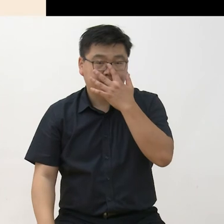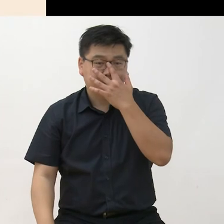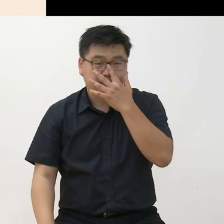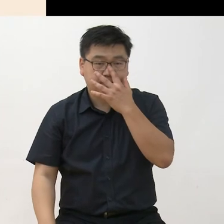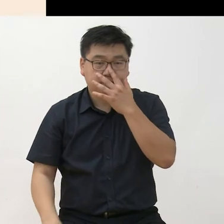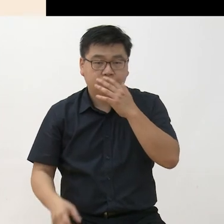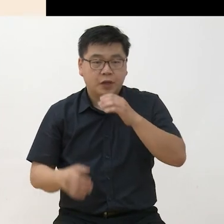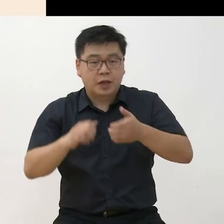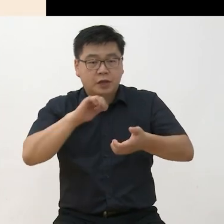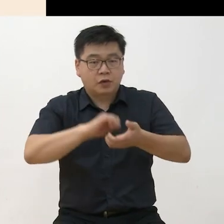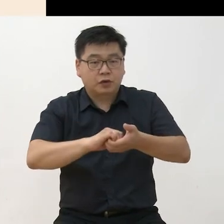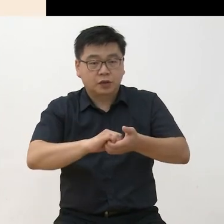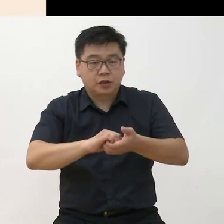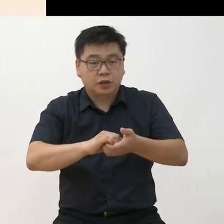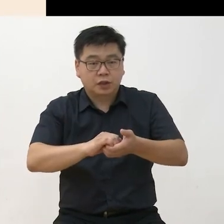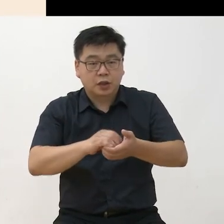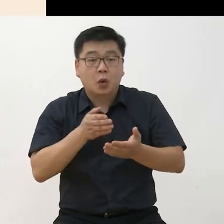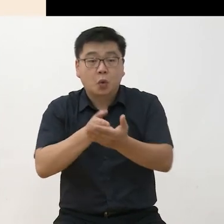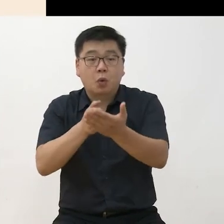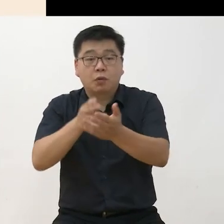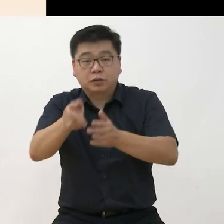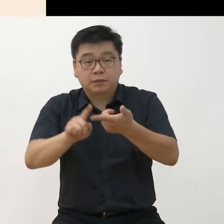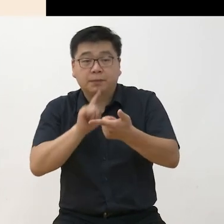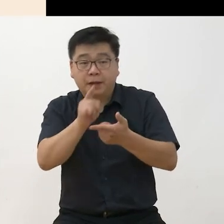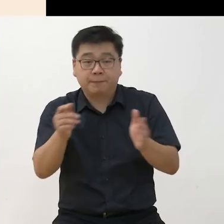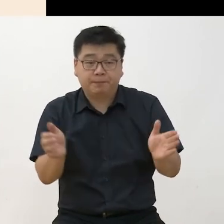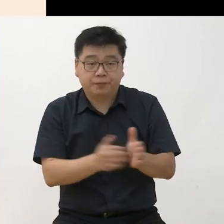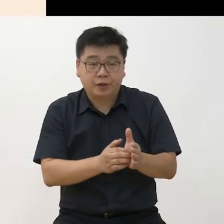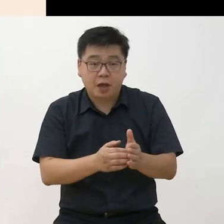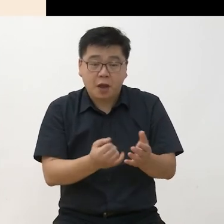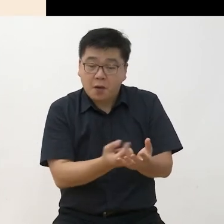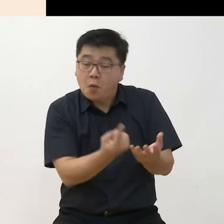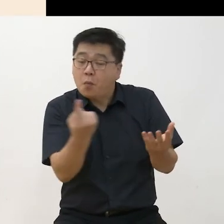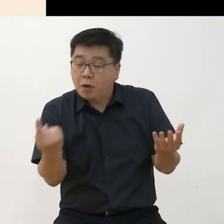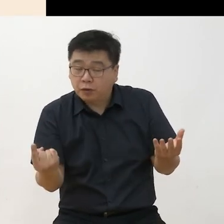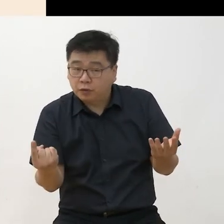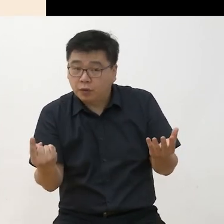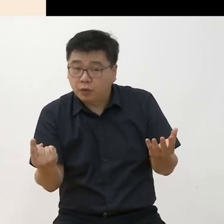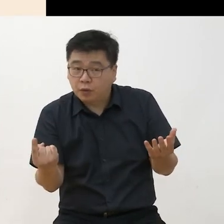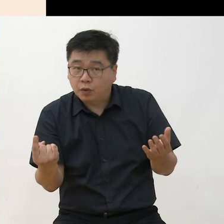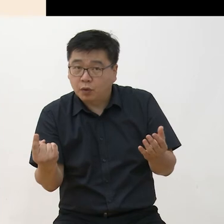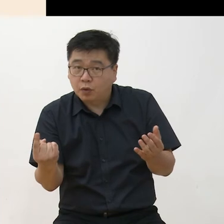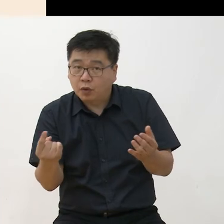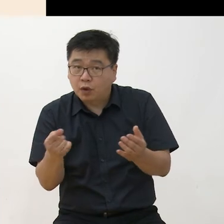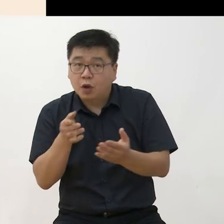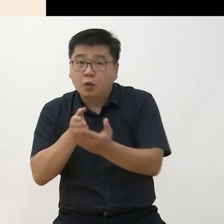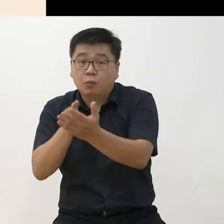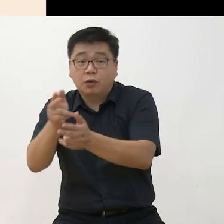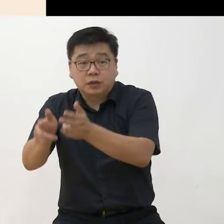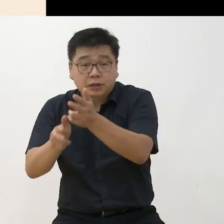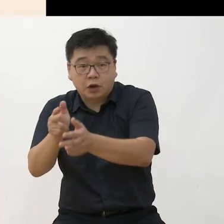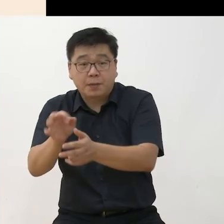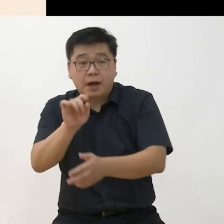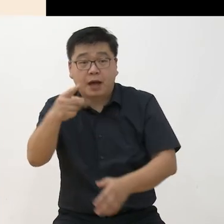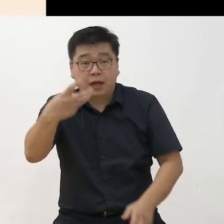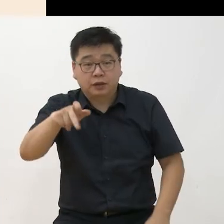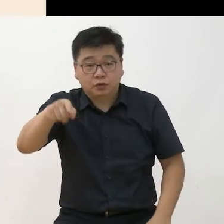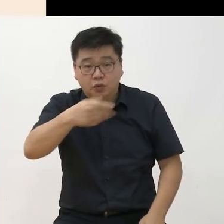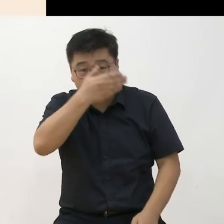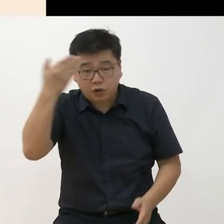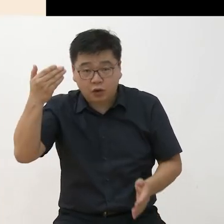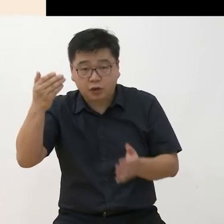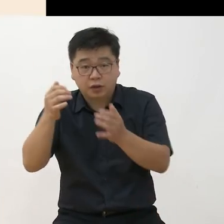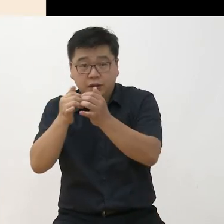네, 정시 공모 사업에 대해서는 말씀을 드렸고요. 그리고 별도 공모 사업 빈 아르쿠 청년예술가 지원 사업에